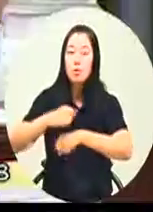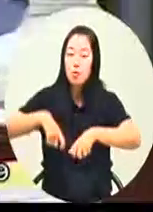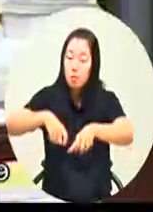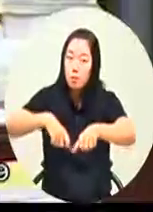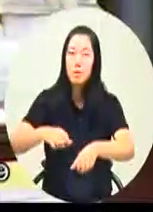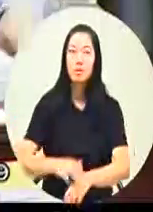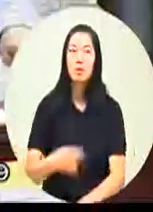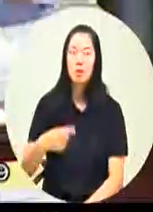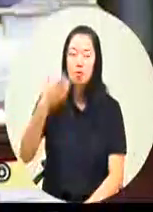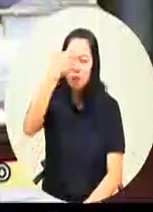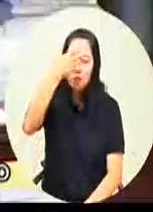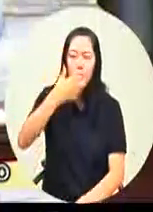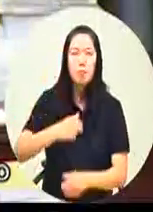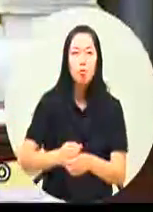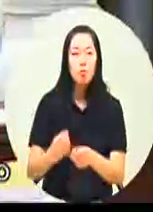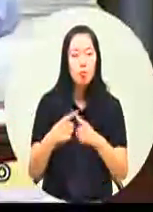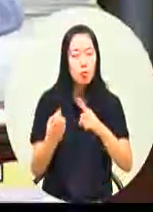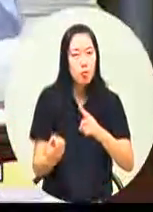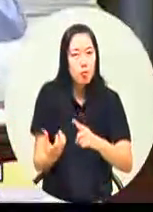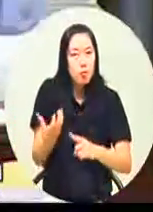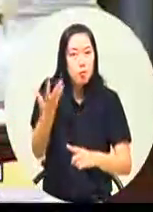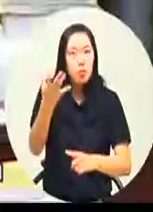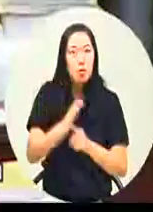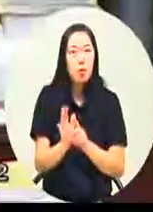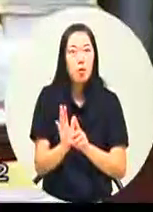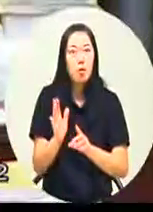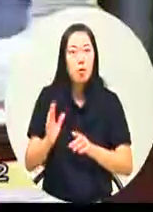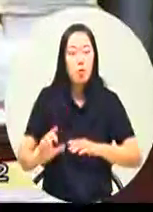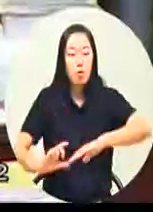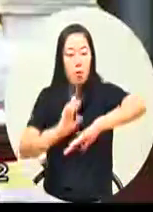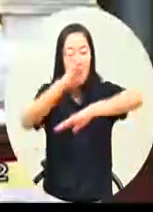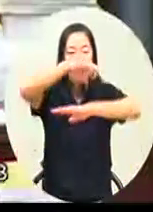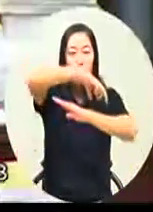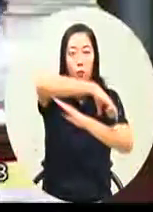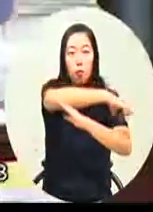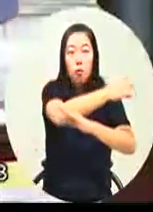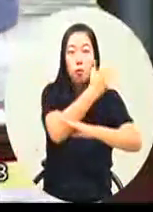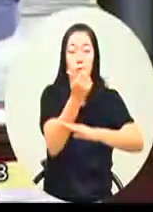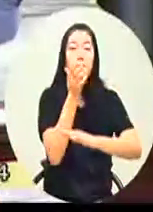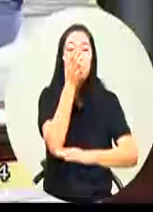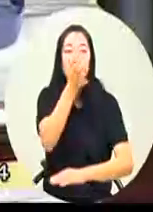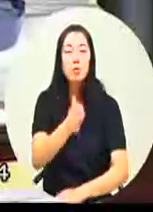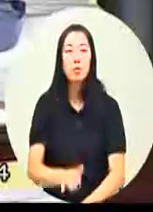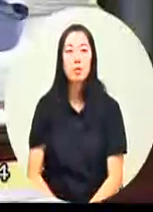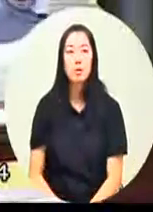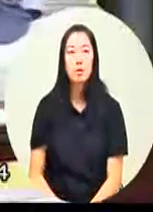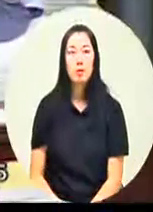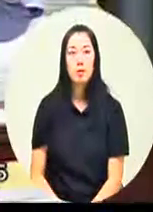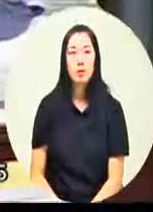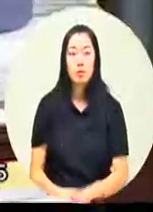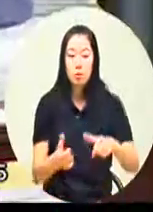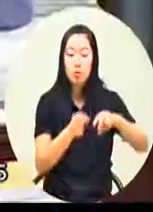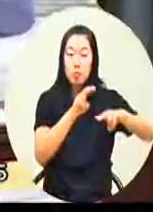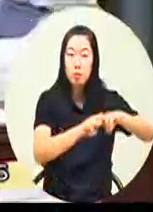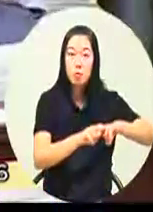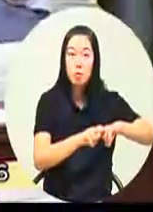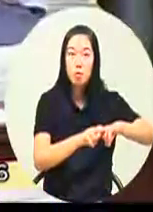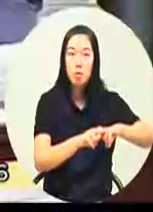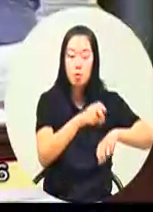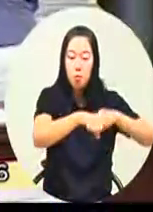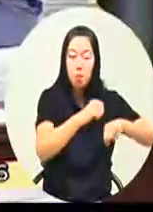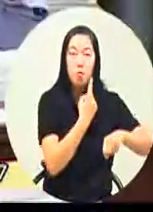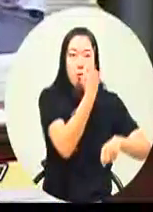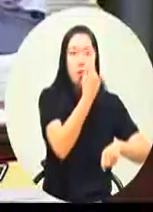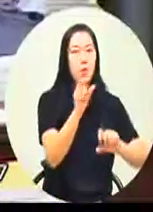有些城市有坡度哦，透过这样，而且它的距离行驶距离可以更长，所以已经不是公共脚踏车，也是公